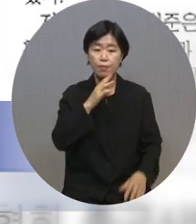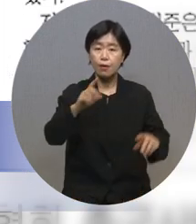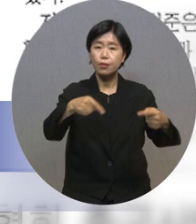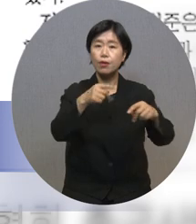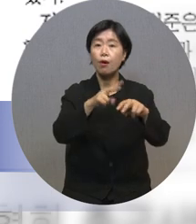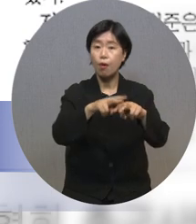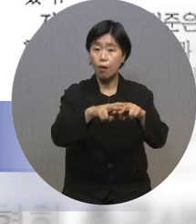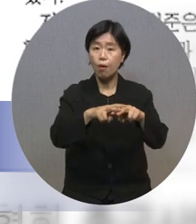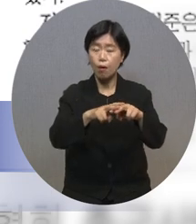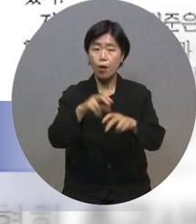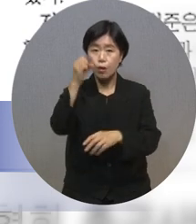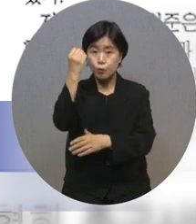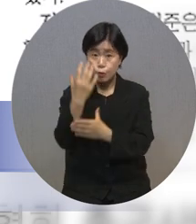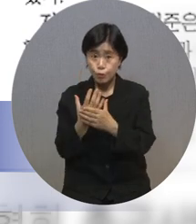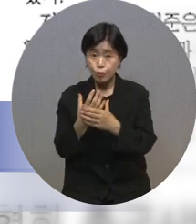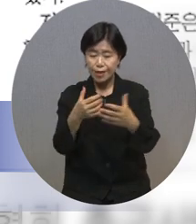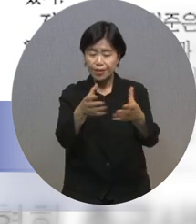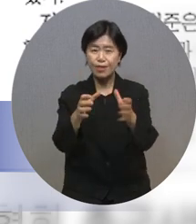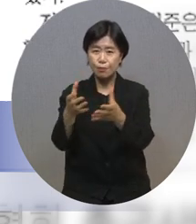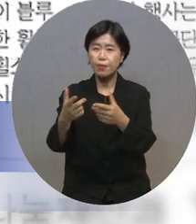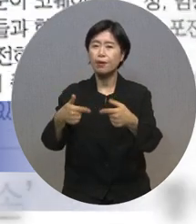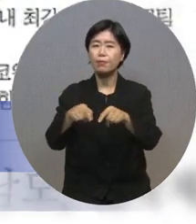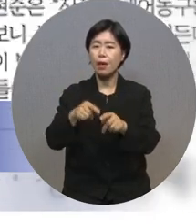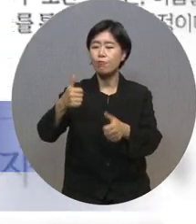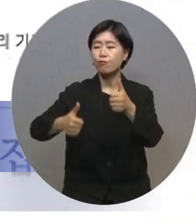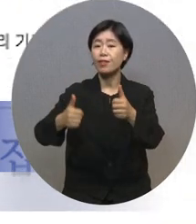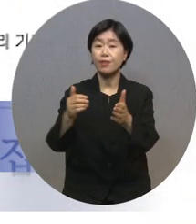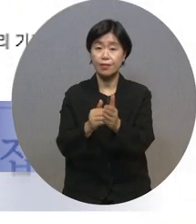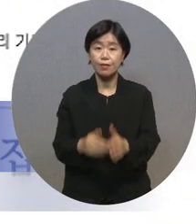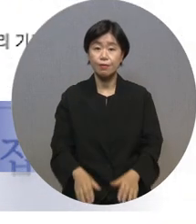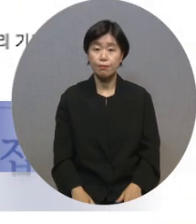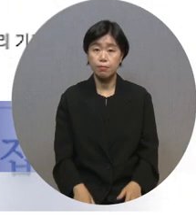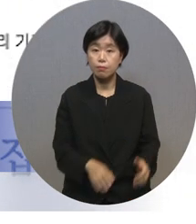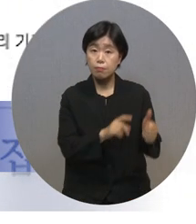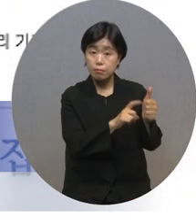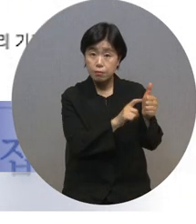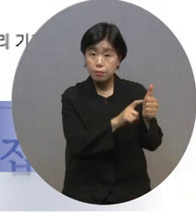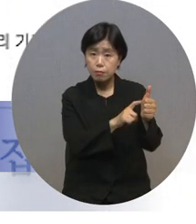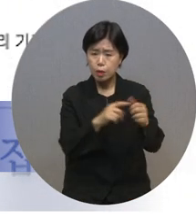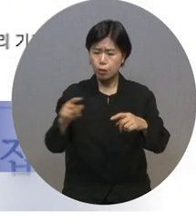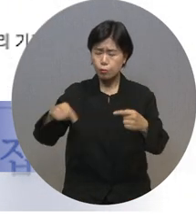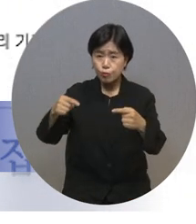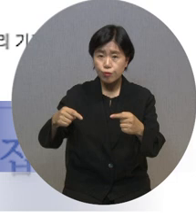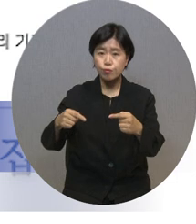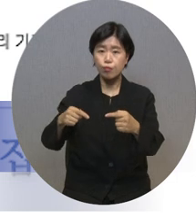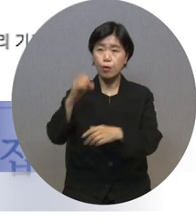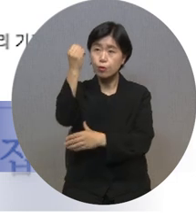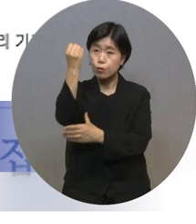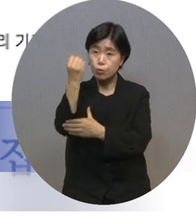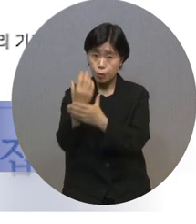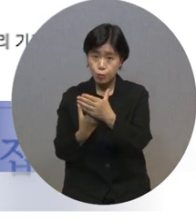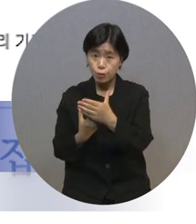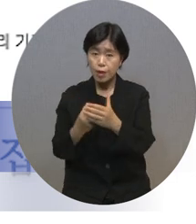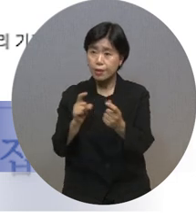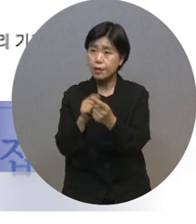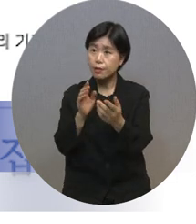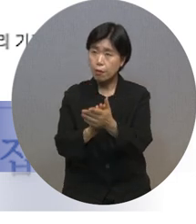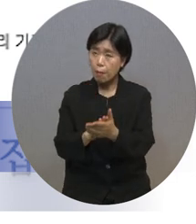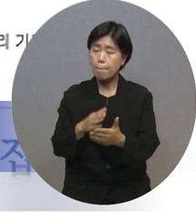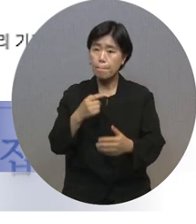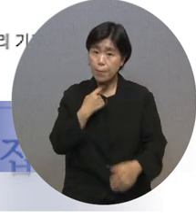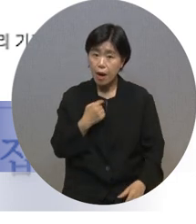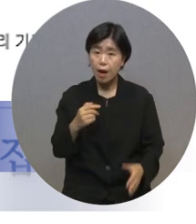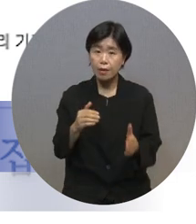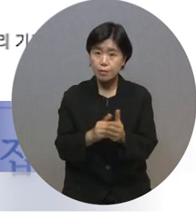농구팀과 함께 실전 경기를 가졌는데요 신현조 배우는 휠처 농구를 체험해 보니 끊임없이 밝은 에너지를